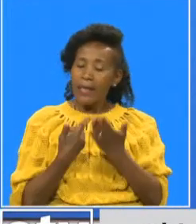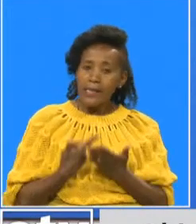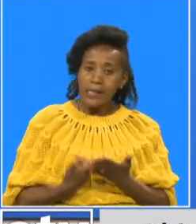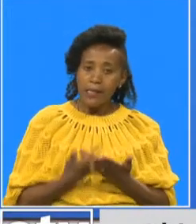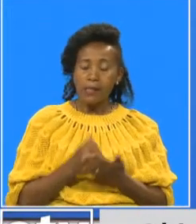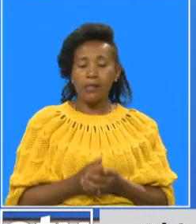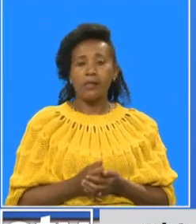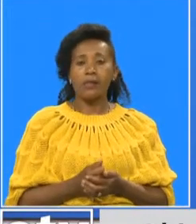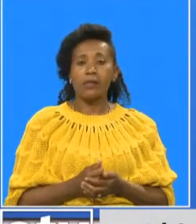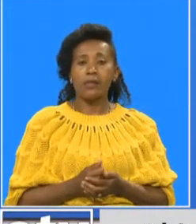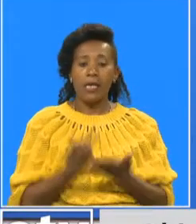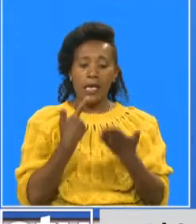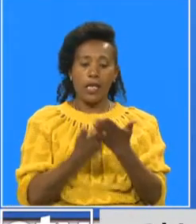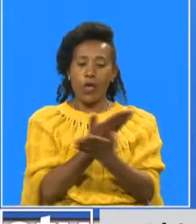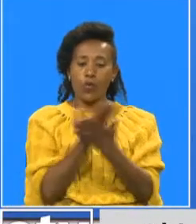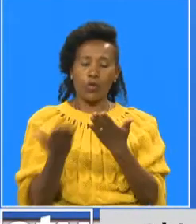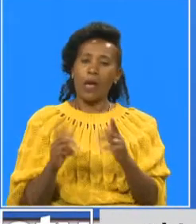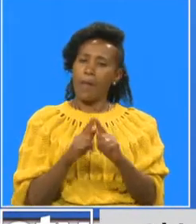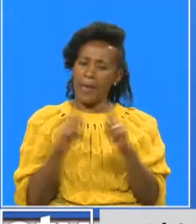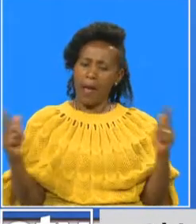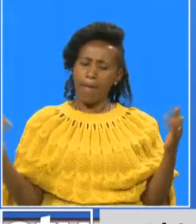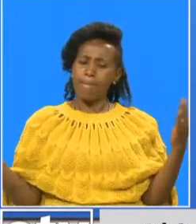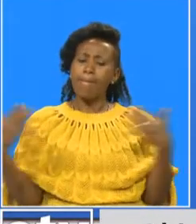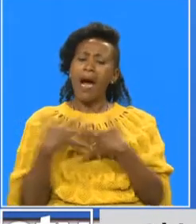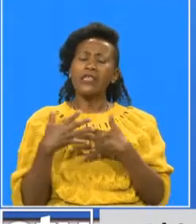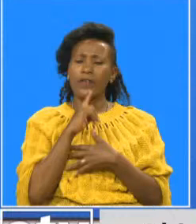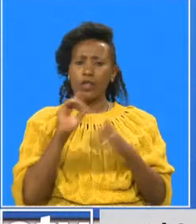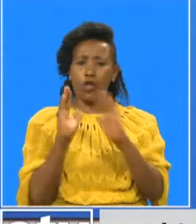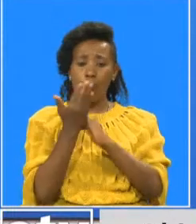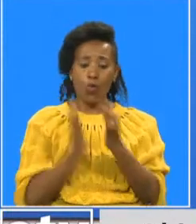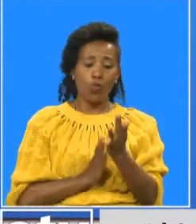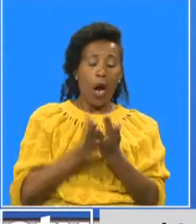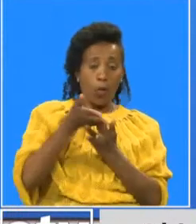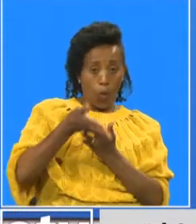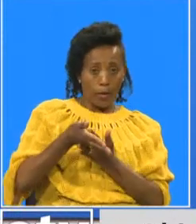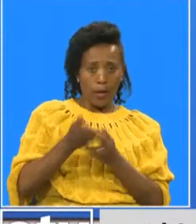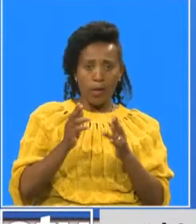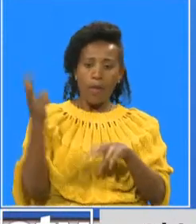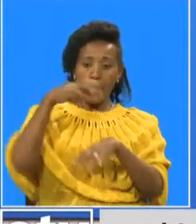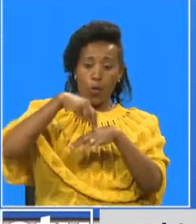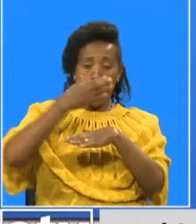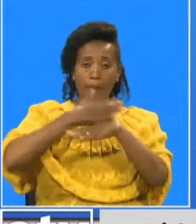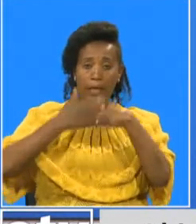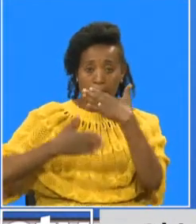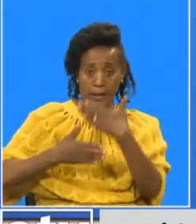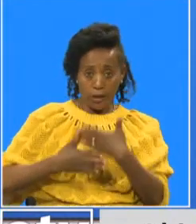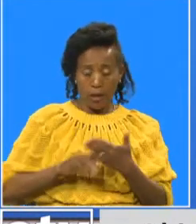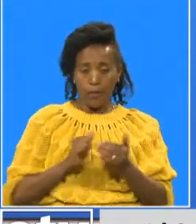ስለዚህ ይሄ ጉዳይ እጅግ በጣም አስፈሪ ከመሆኑ አኳያ በተቋም ደረጃ